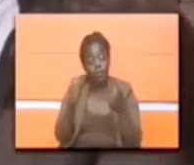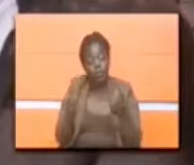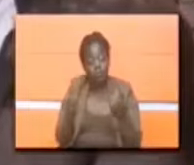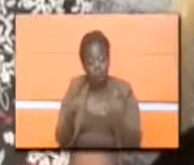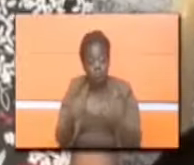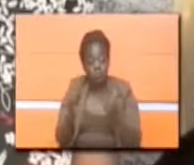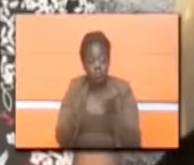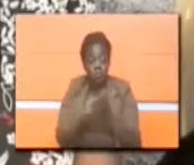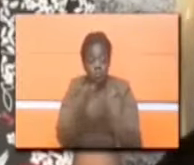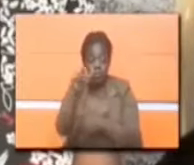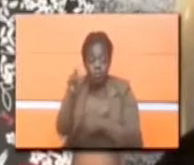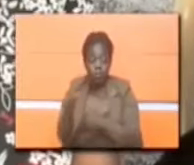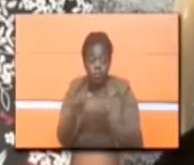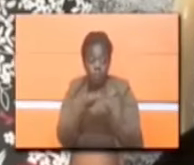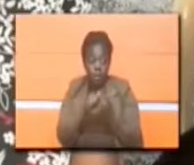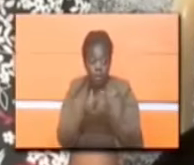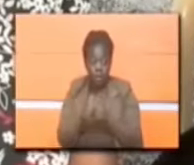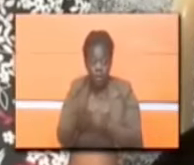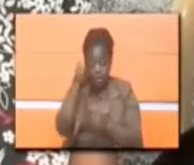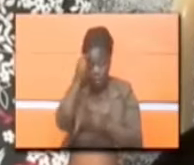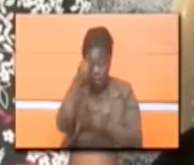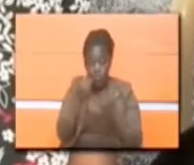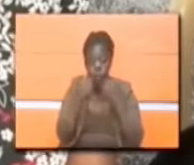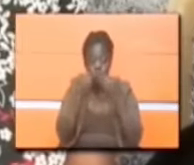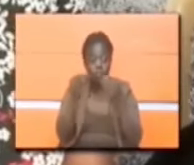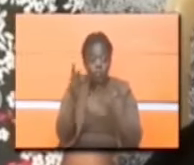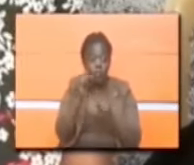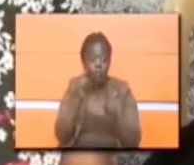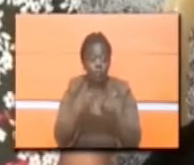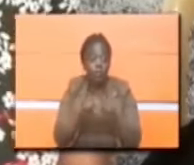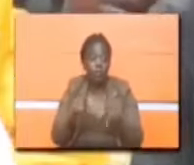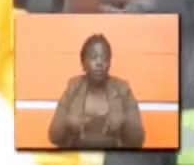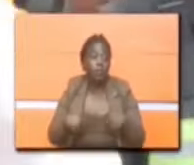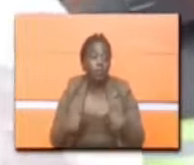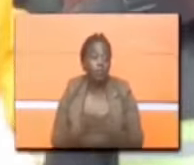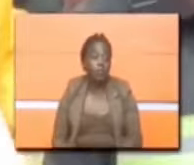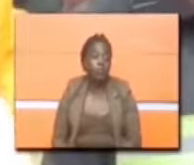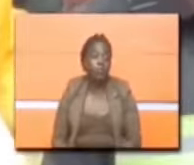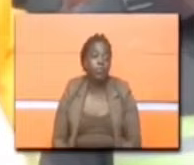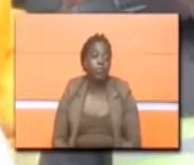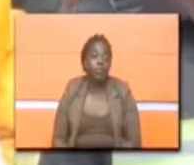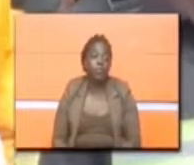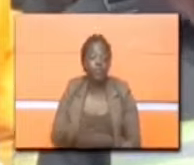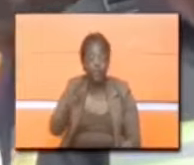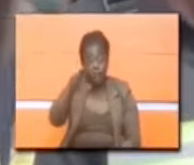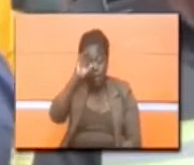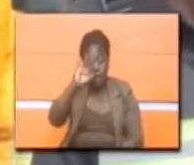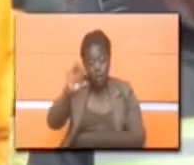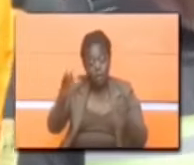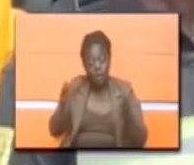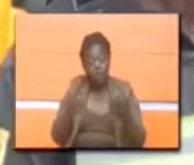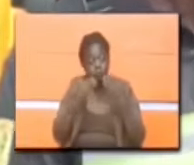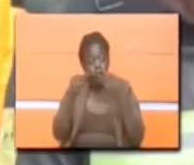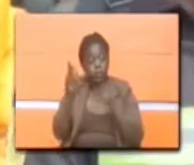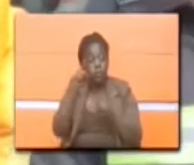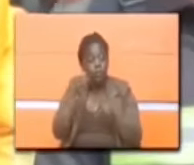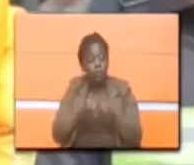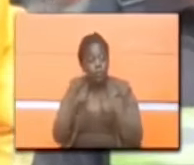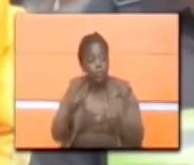atazikawo kyokka n'asomoza gavumenti okusiima ng'abantu nga bakyali balamu. Muyige okusiima abantu nga bakyali balamu.